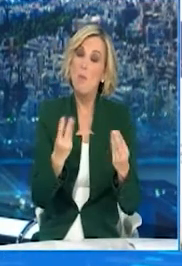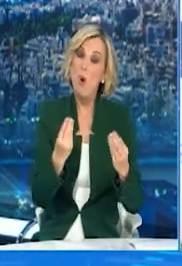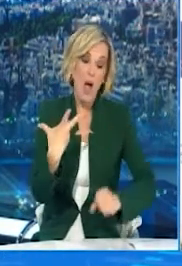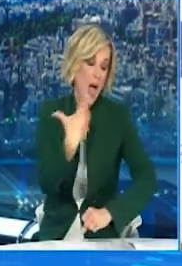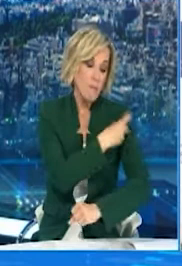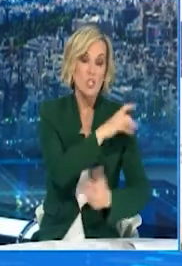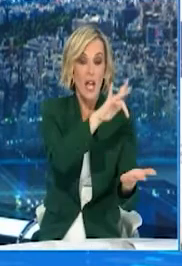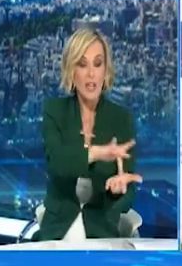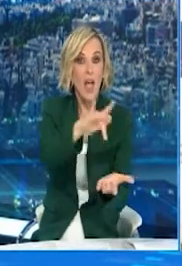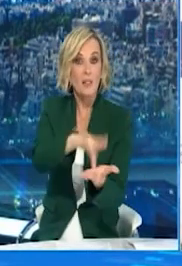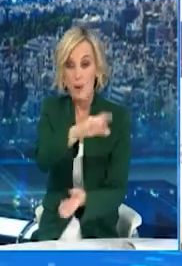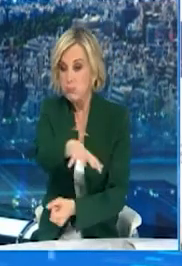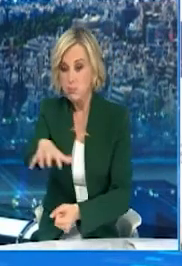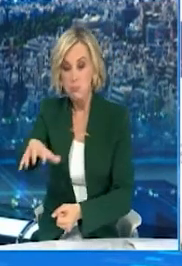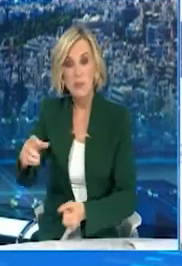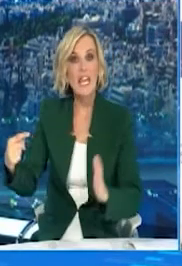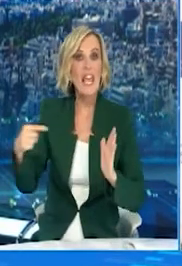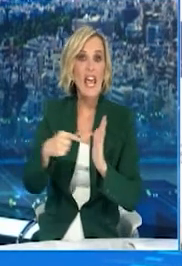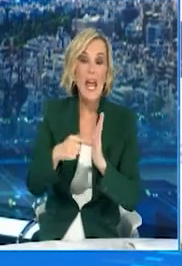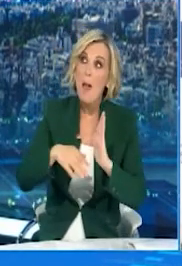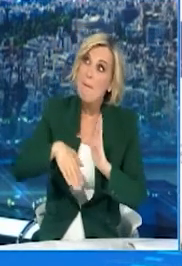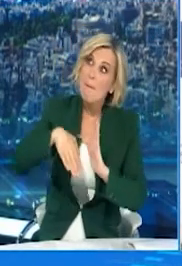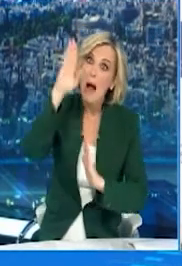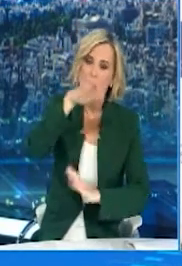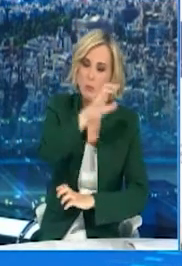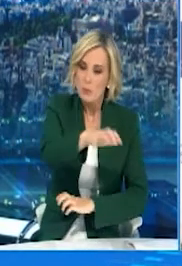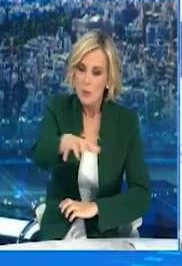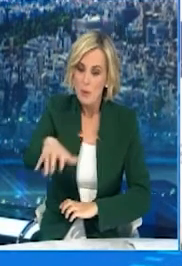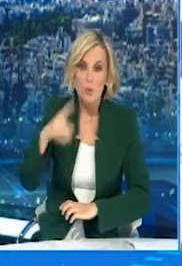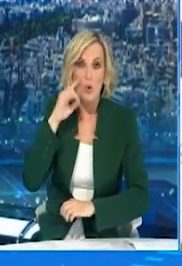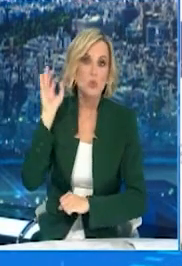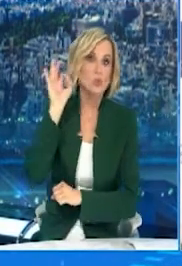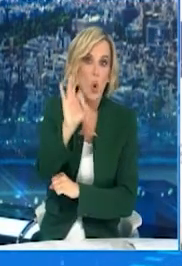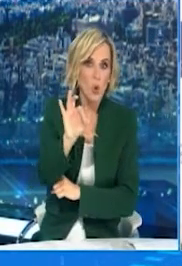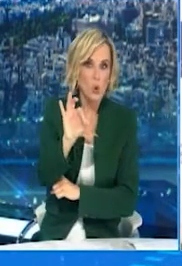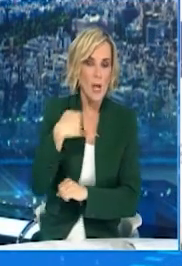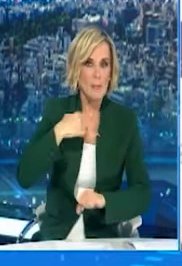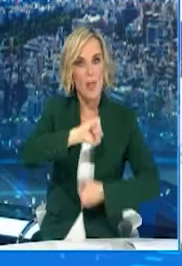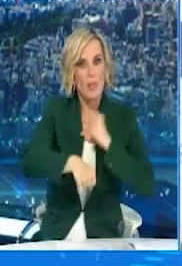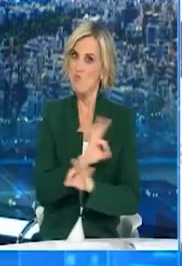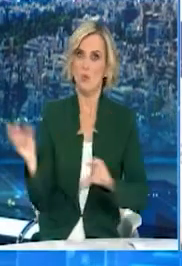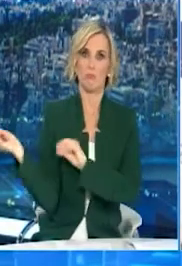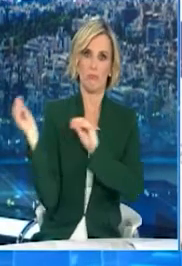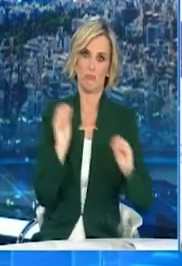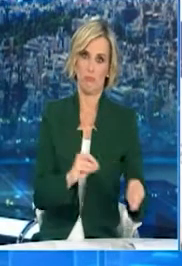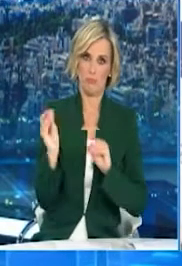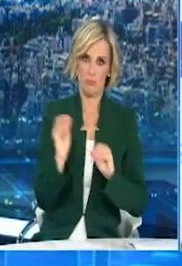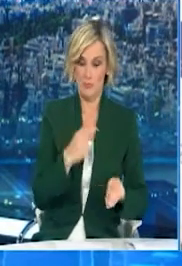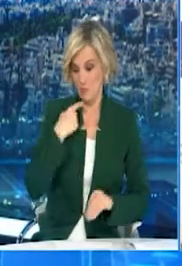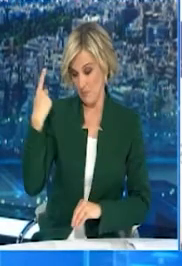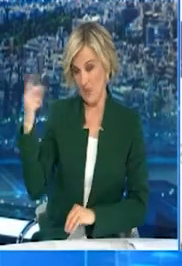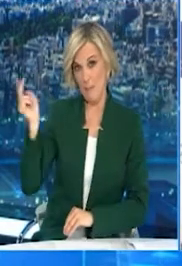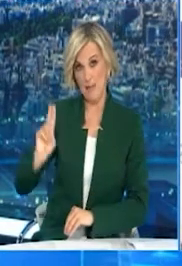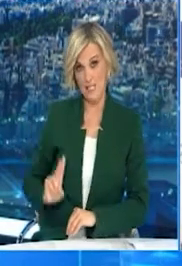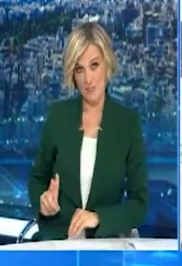ξεπερνάμε τον αριθμό 1.000 και ο προγραμματισμός είναι να διενεργηθούν 1,5 εκατομμύριο εμβολιασμοί μόνο το μήνα Απρίλιο. Την Παρασκευή που μας πέρασε,